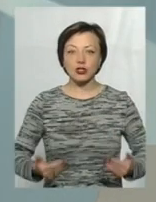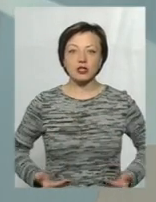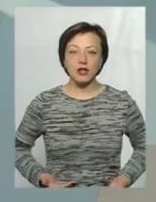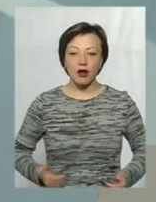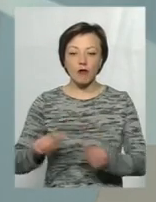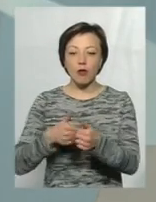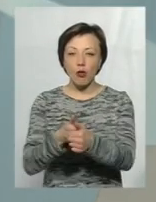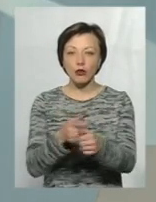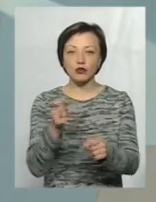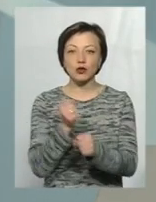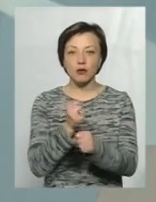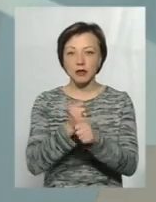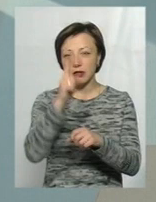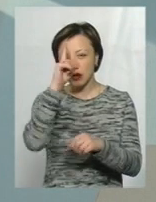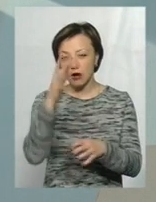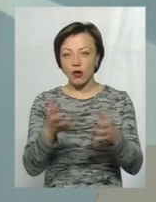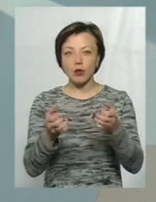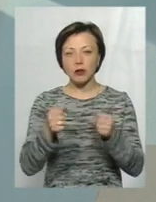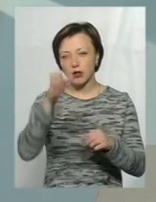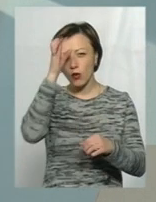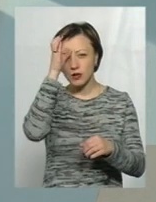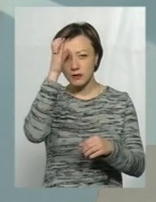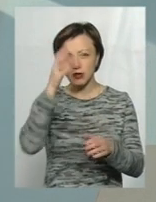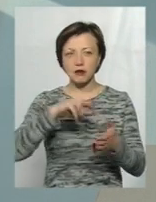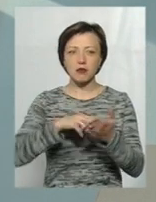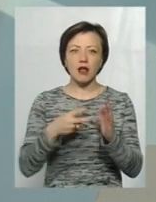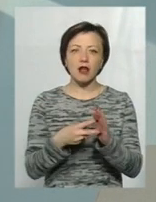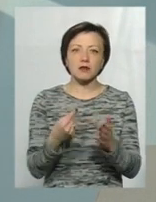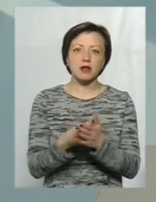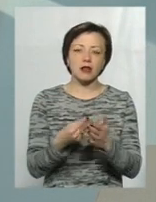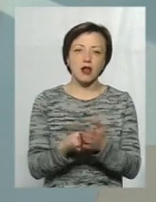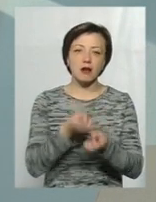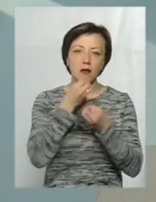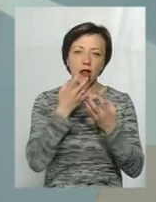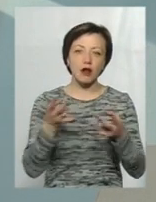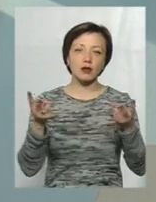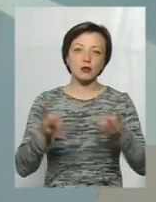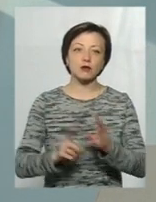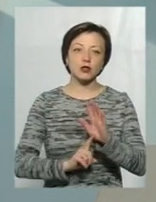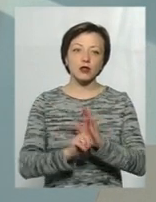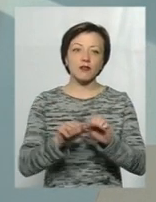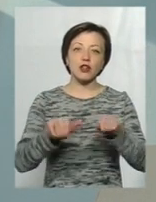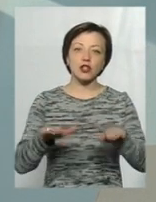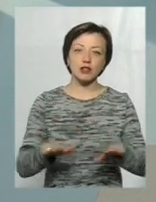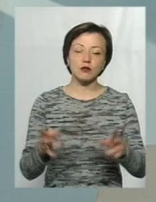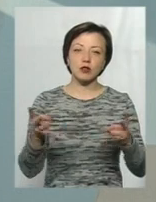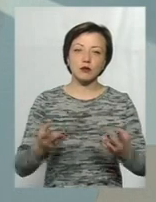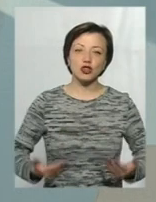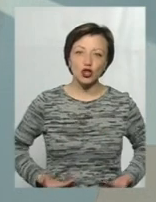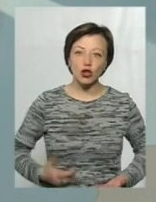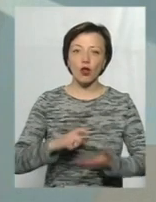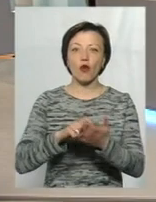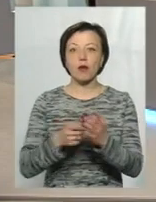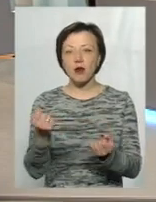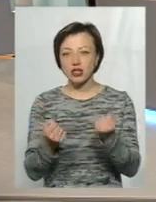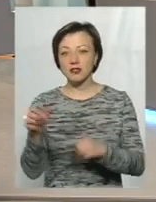погоні за тим, щоб зробити кар'єру, отримати освіту, якісь плани матеріальні, якісь блага, необхідно спочатку вирішують, що потрібно там житло, машина,